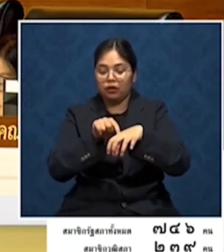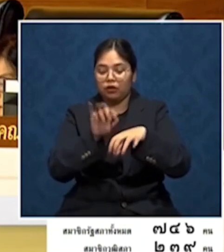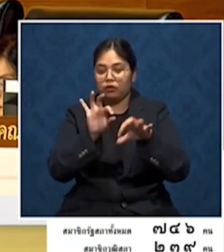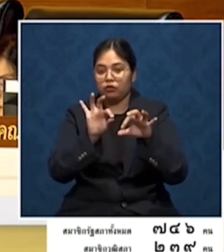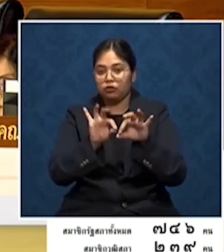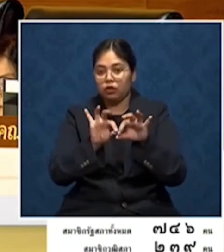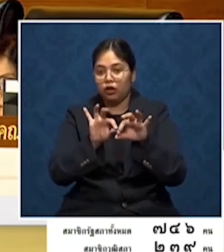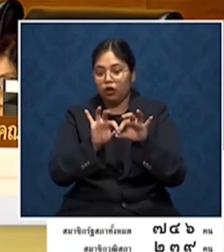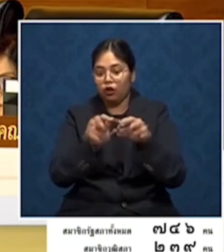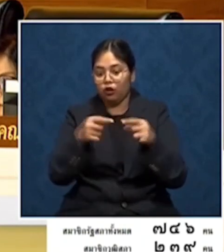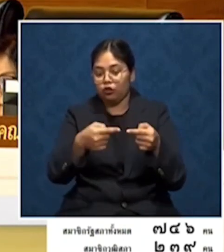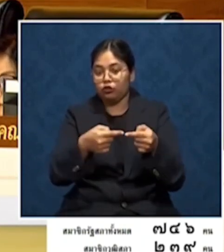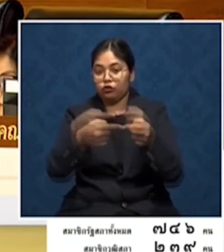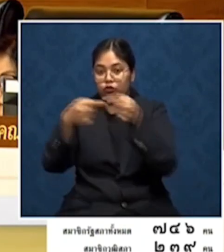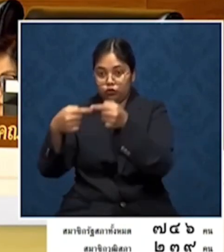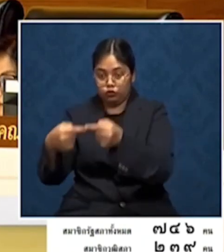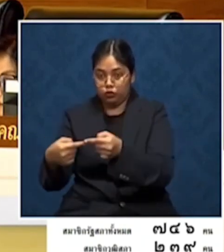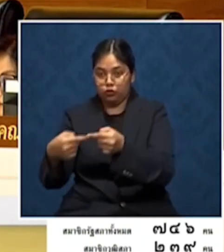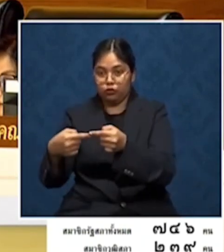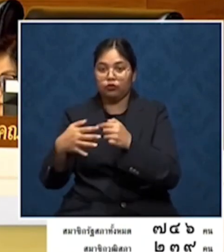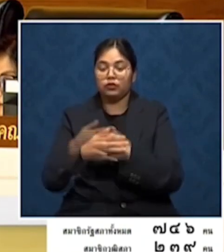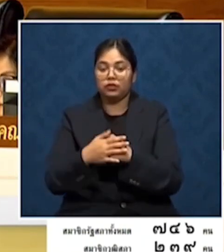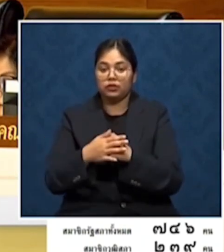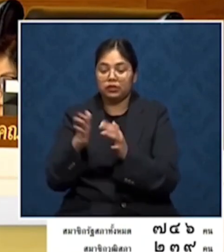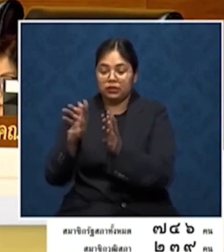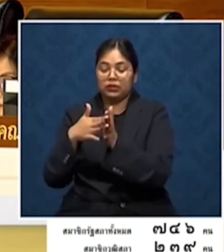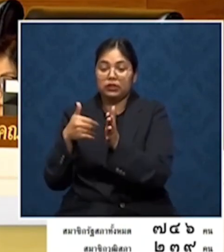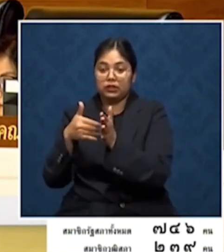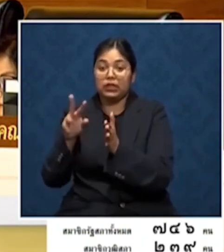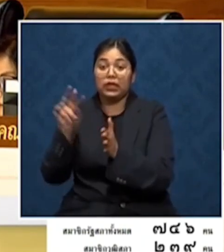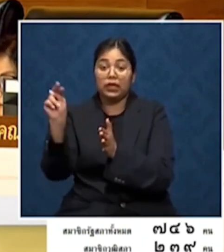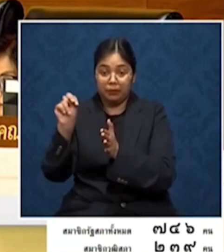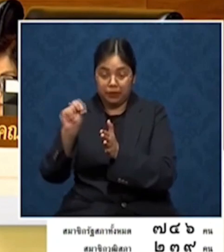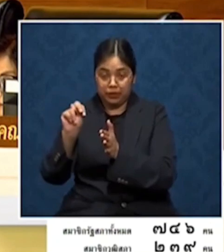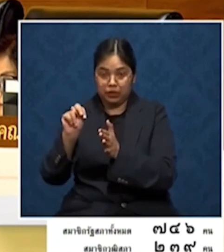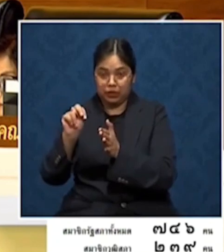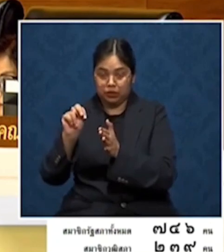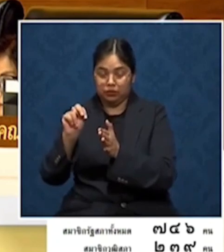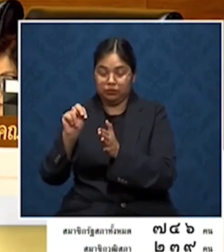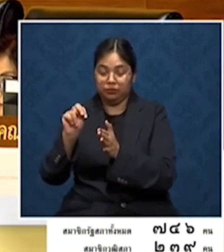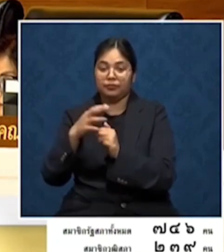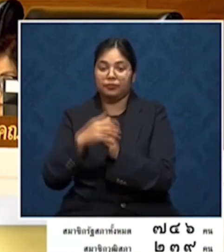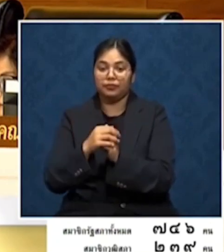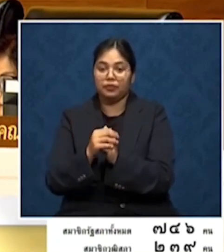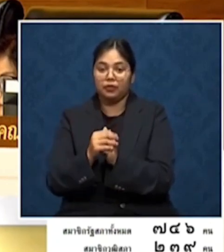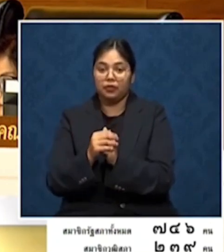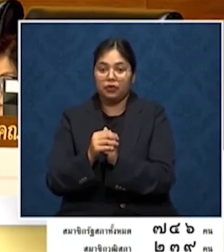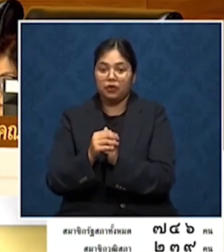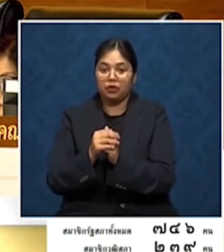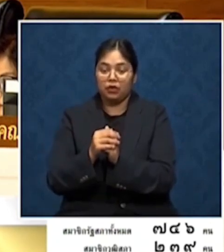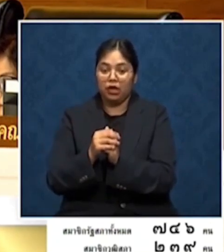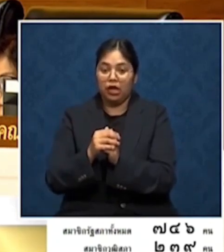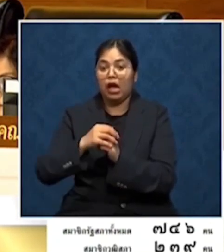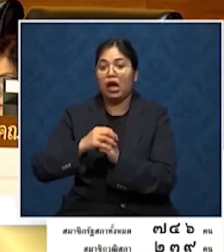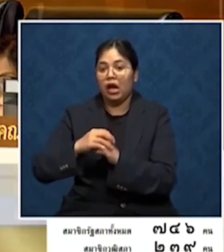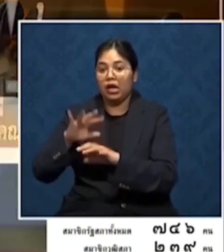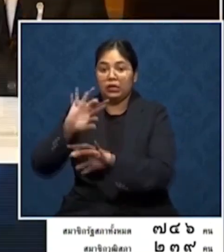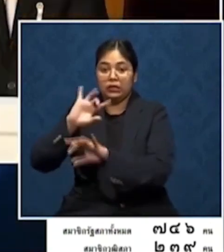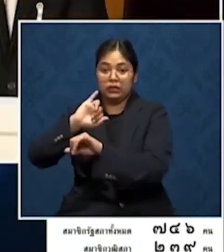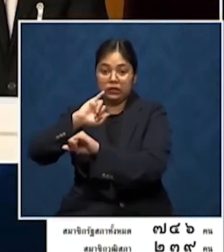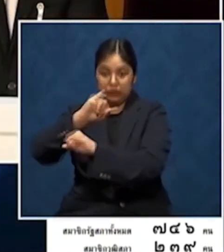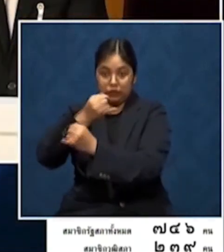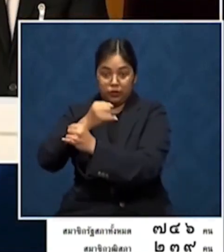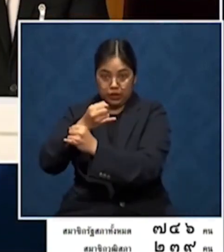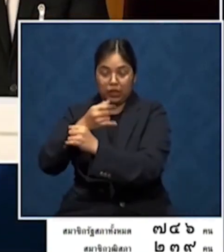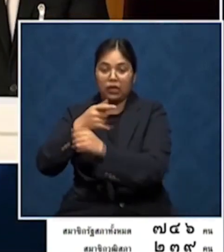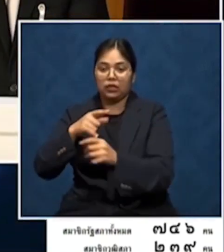ารกลแทบอิวัตรสามารต่อสายสีนิมเงิน ไปยัสถานิสวนจ attributeเพื่อ